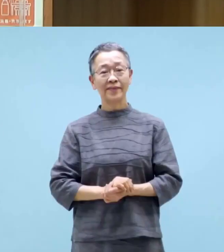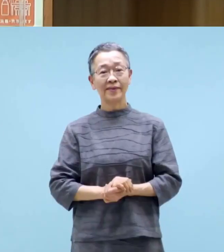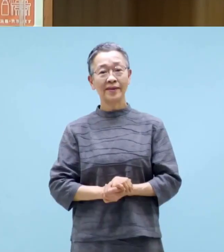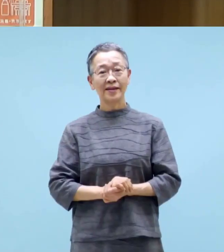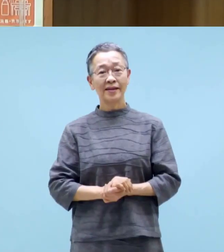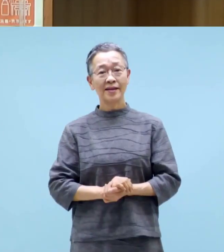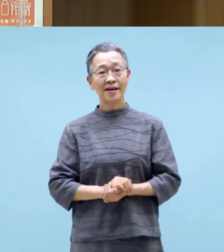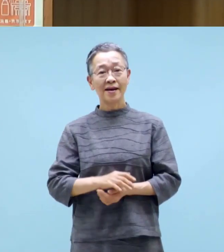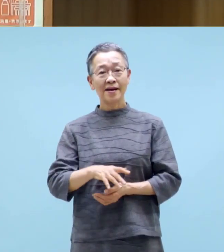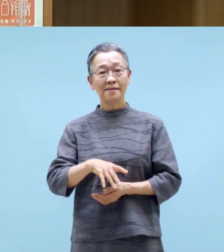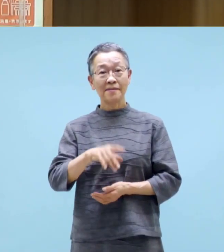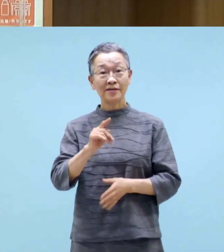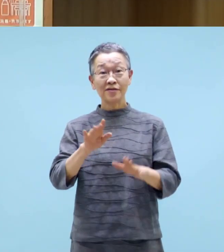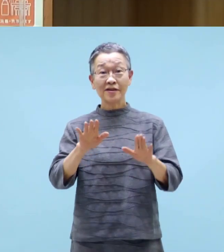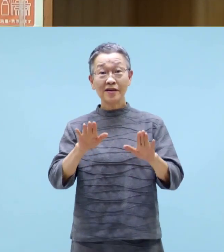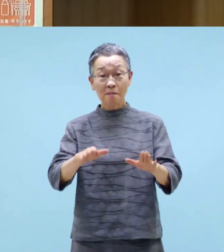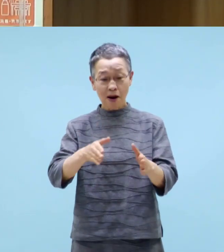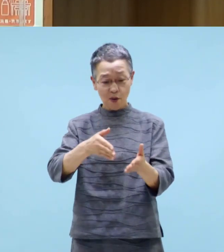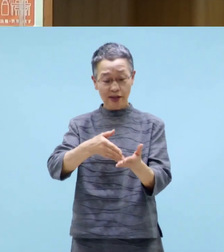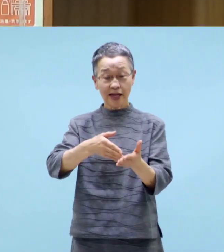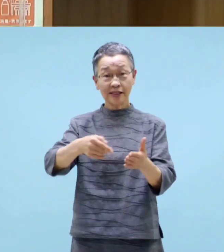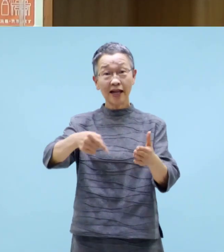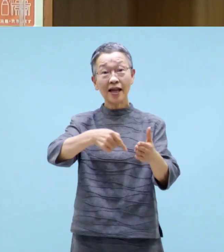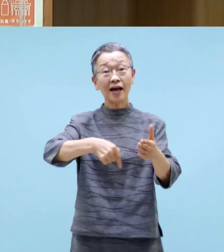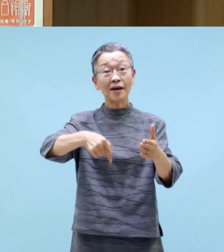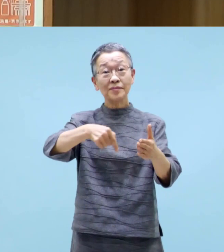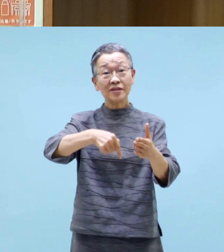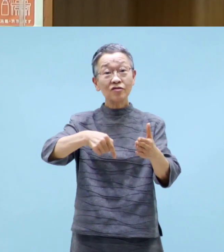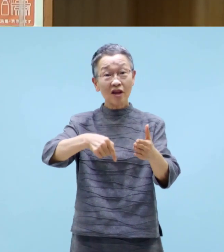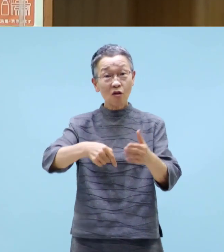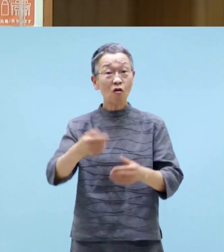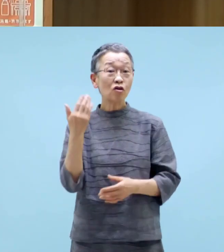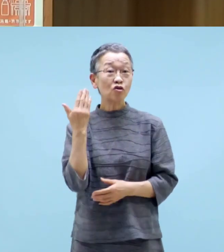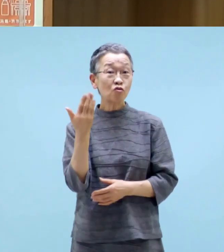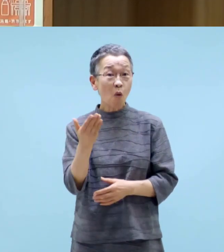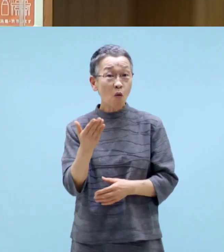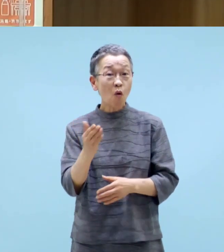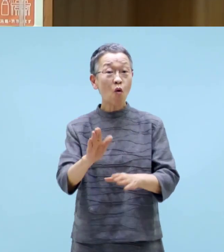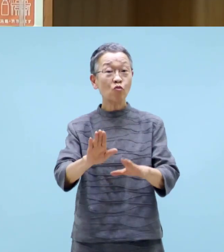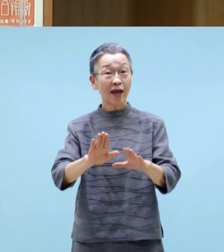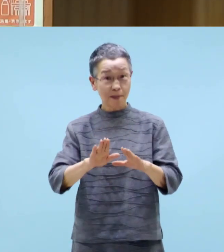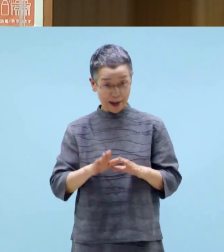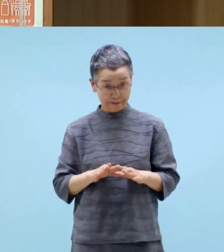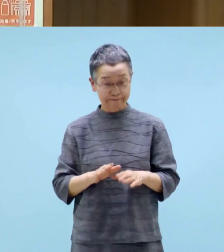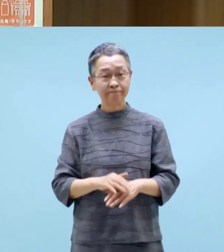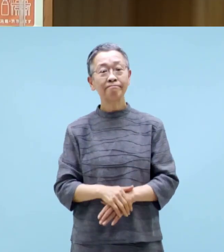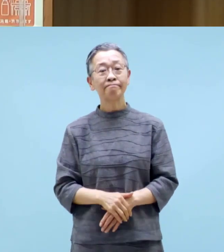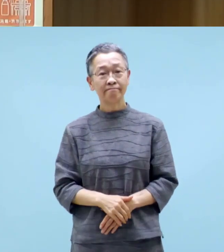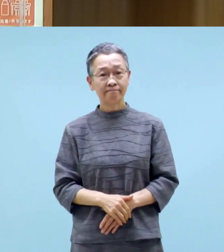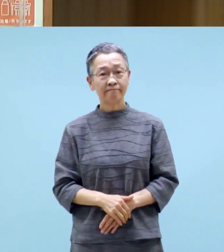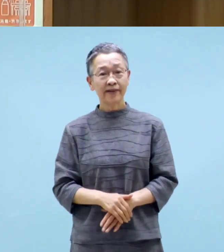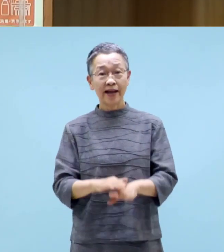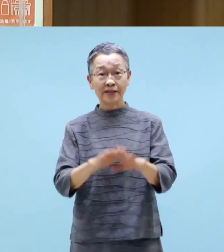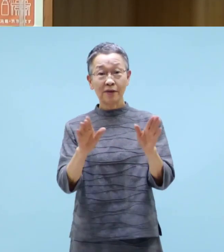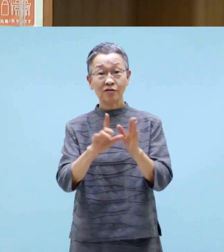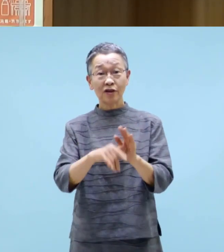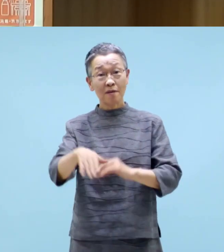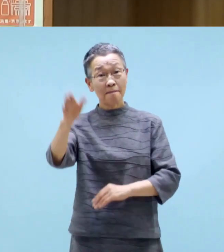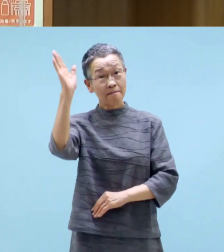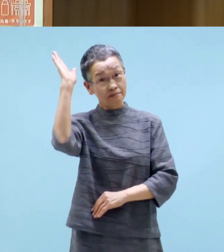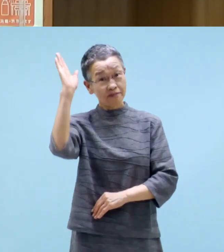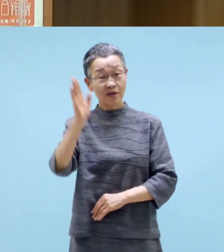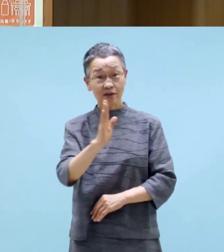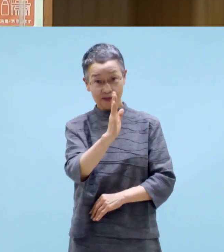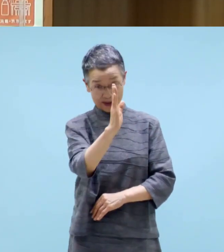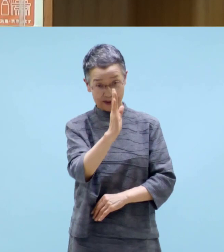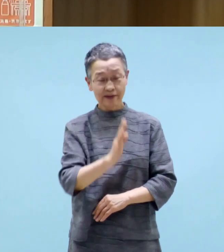それではまず、ただいまお話ししました話題に関するご質問をお受けいたします。発言の際は挙手の上社名とお名前を